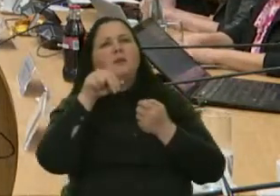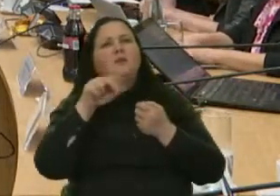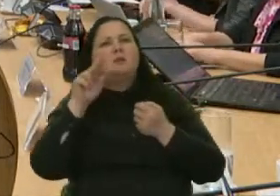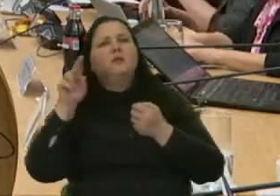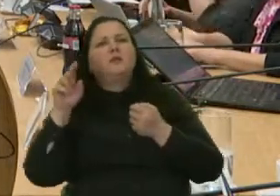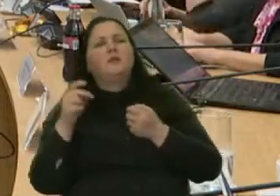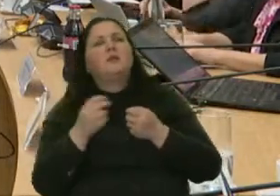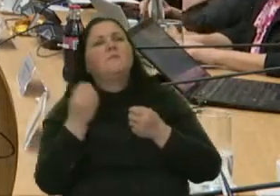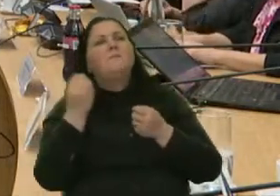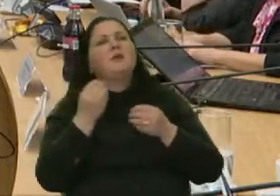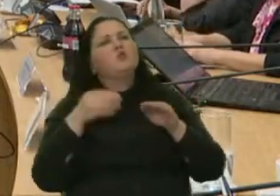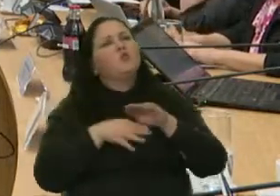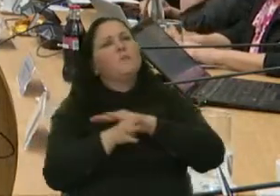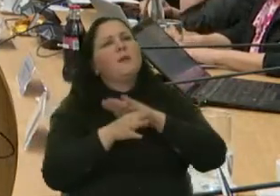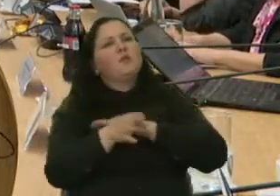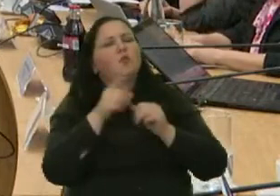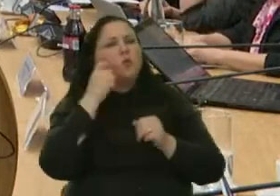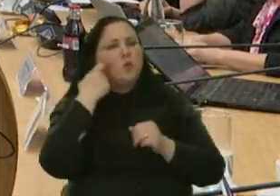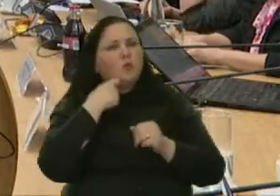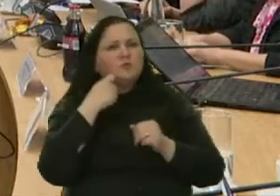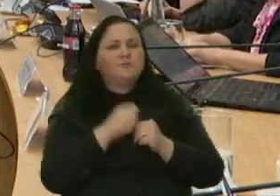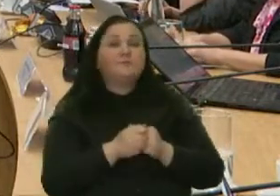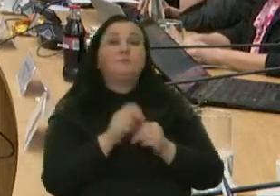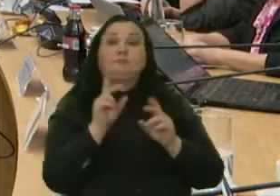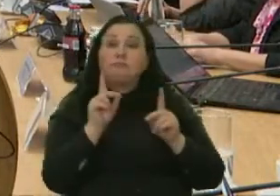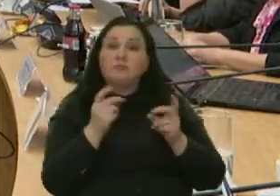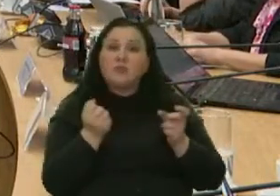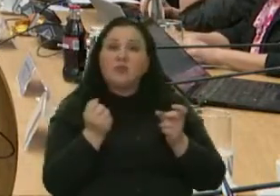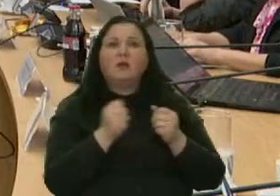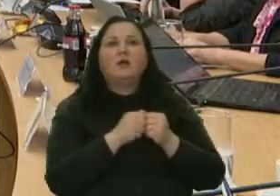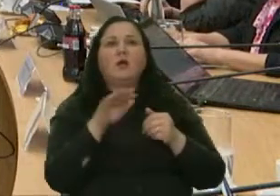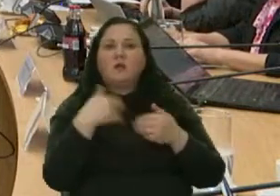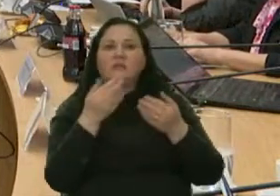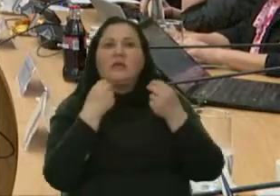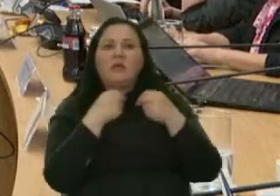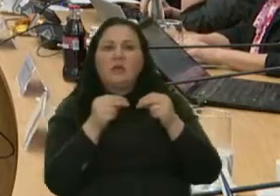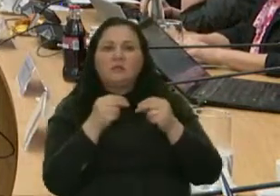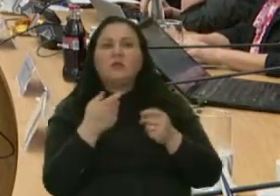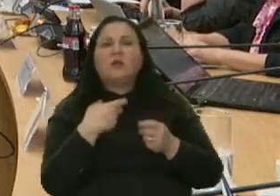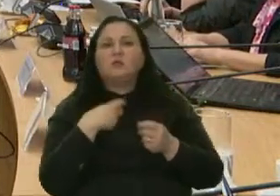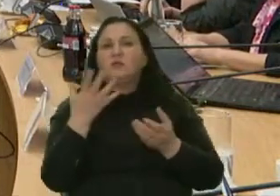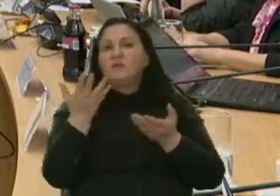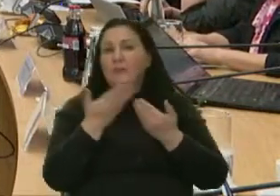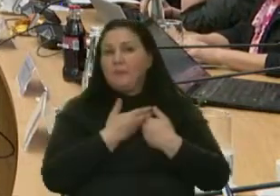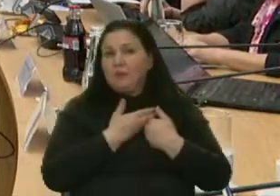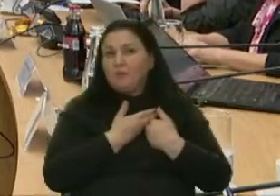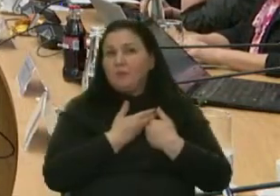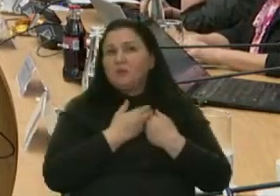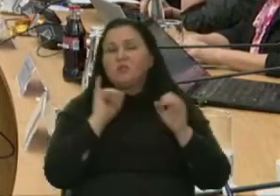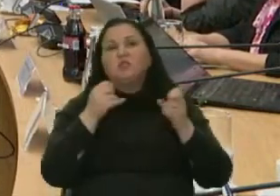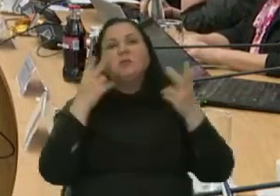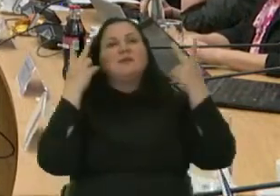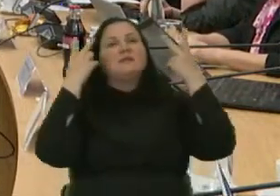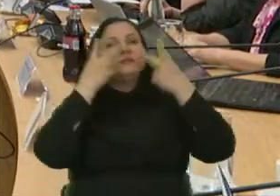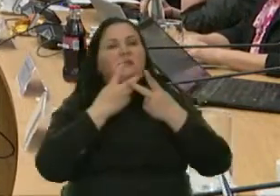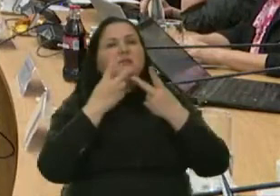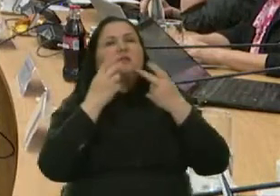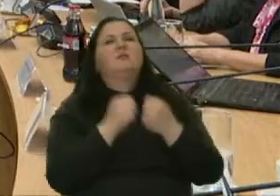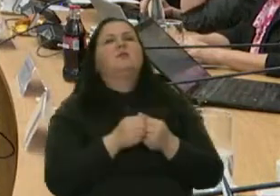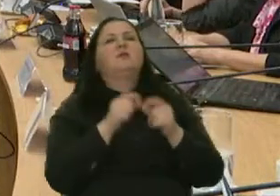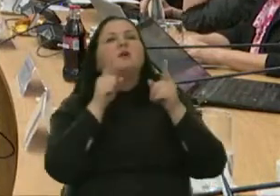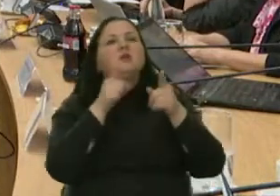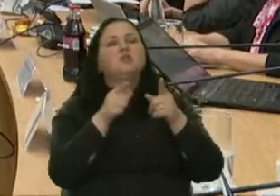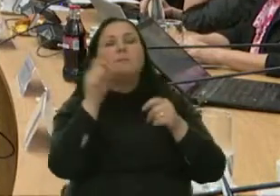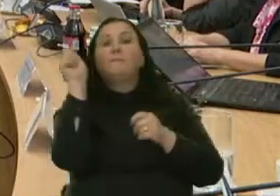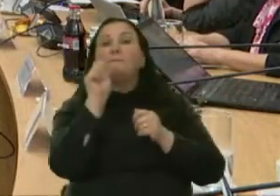metroului clujean Categoric Da ați și dat exemple de bani care vor fi absorbiți și Trebuie să înțelegeți că